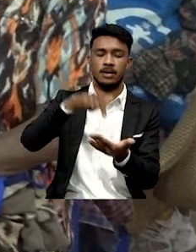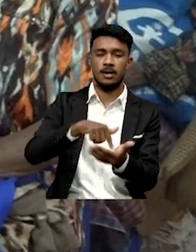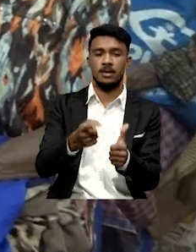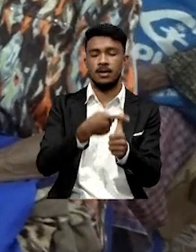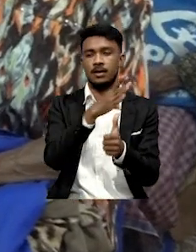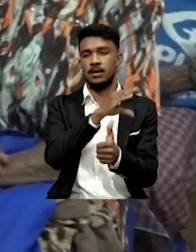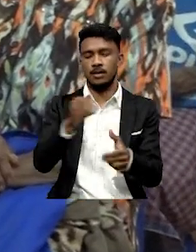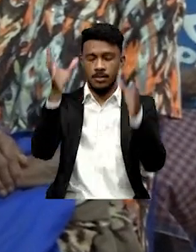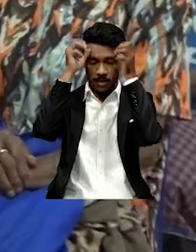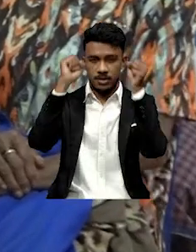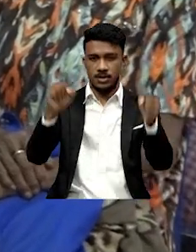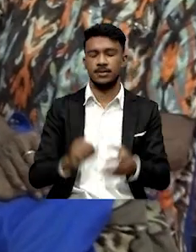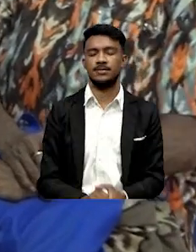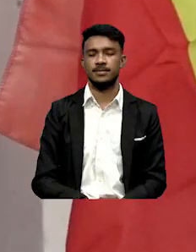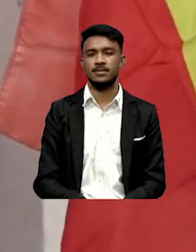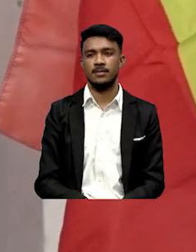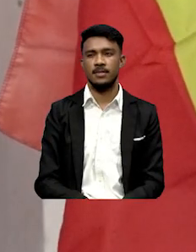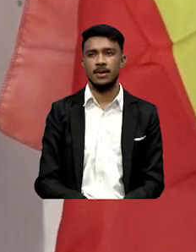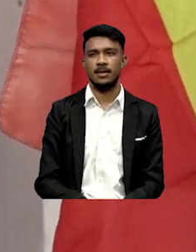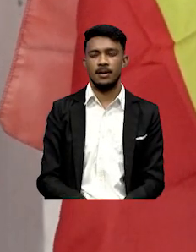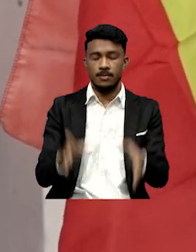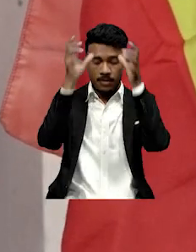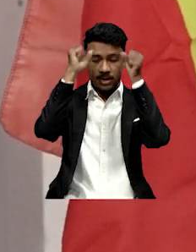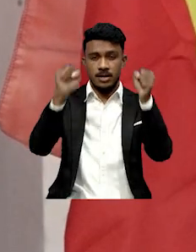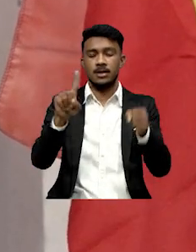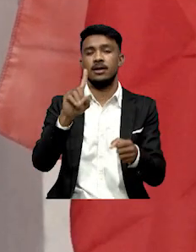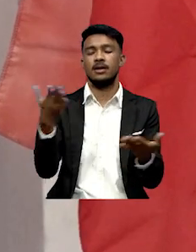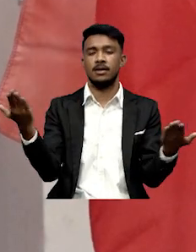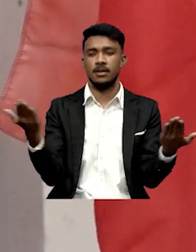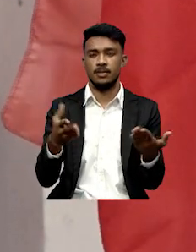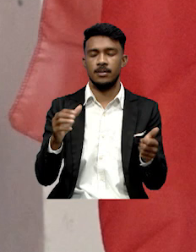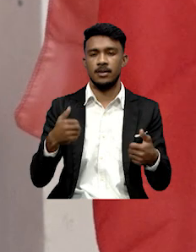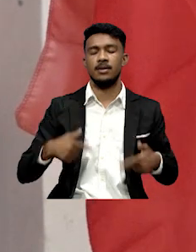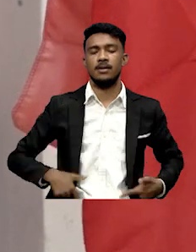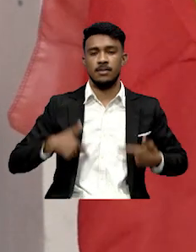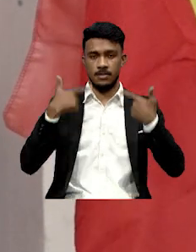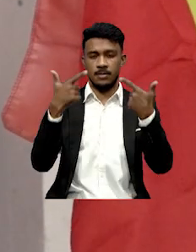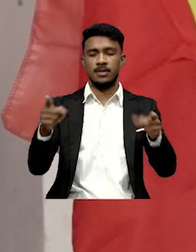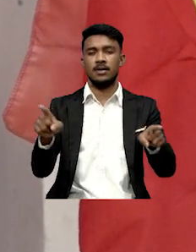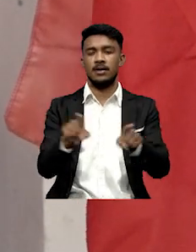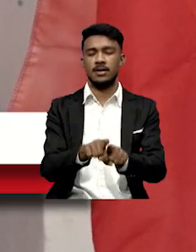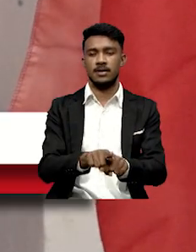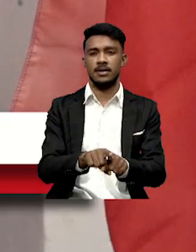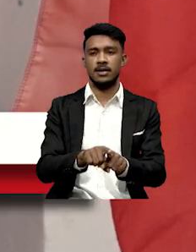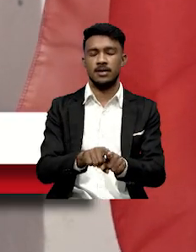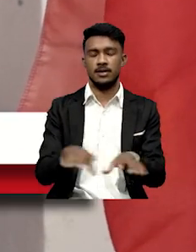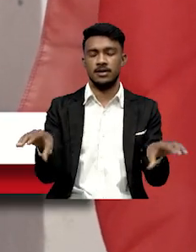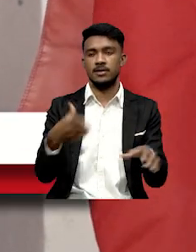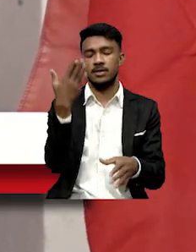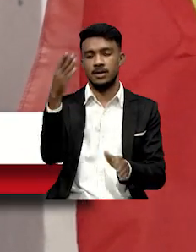Republika. Primeiro, presidente de Nebema, tiene un bois, mandato de Nebema,